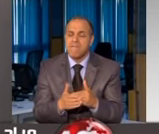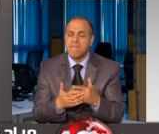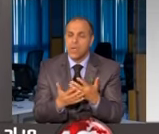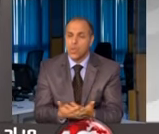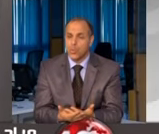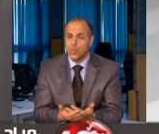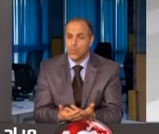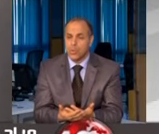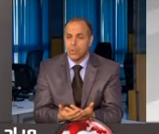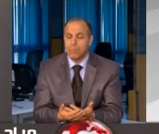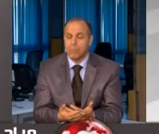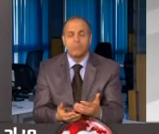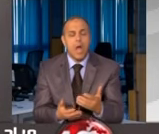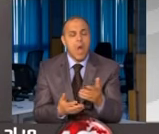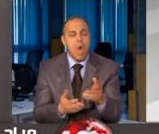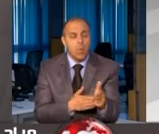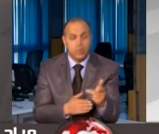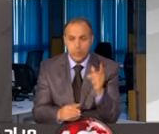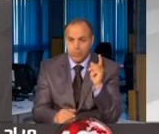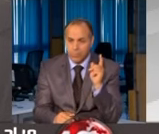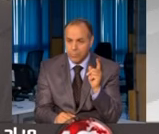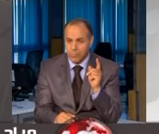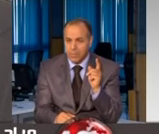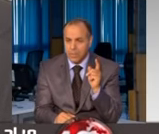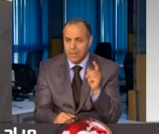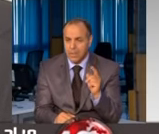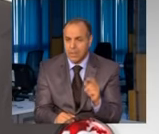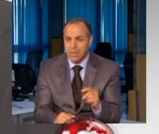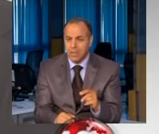يمثل من الإنتاج الوطني بالنسبة